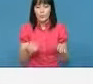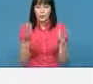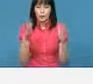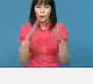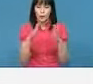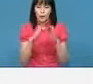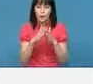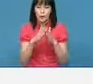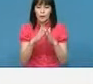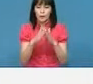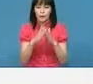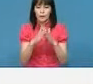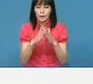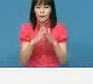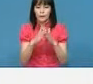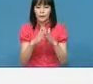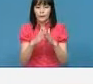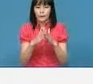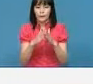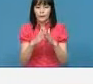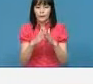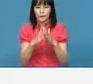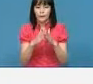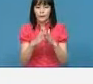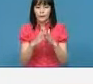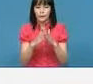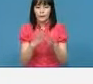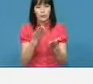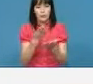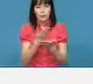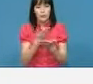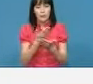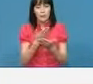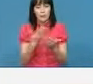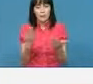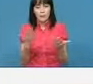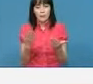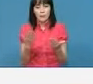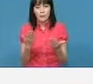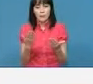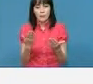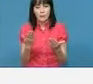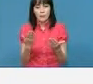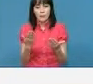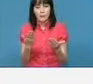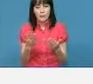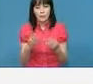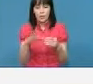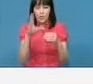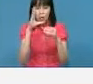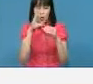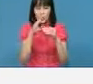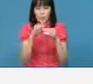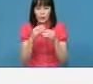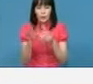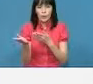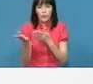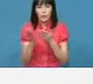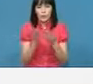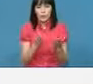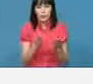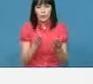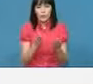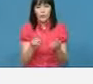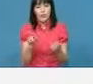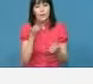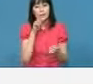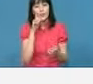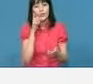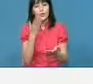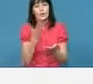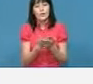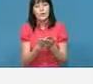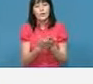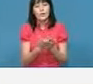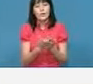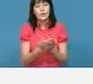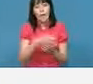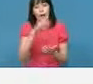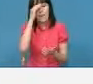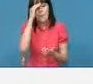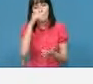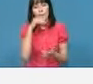жаңағы 2-3 күн деп келмейтін бар, жаңағы түнде келеді. Жас болған екен сұрайсың ғой, жаңағыдай